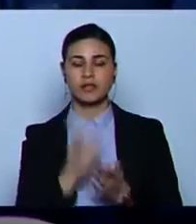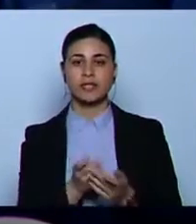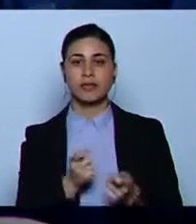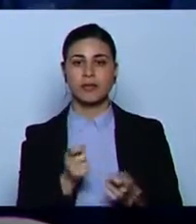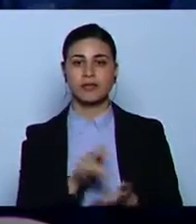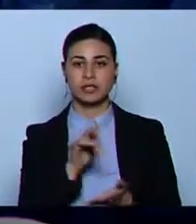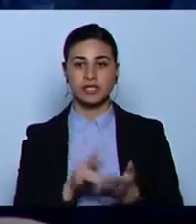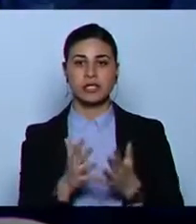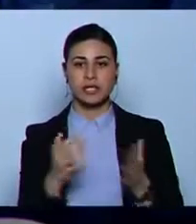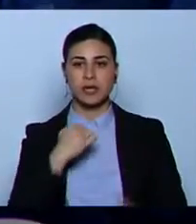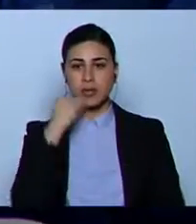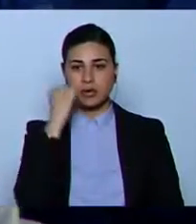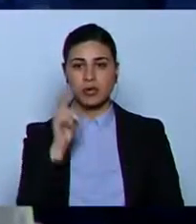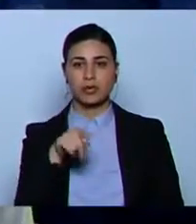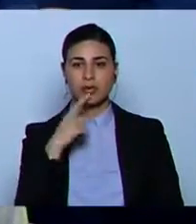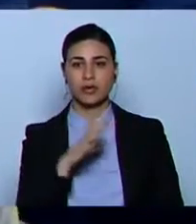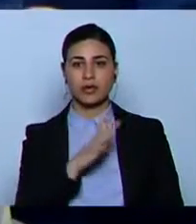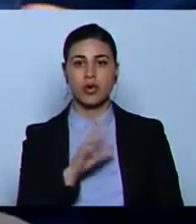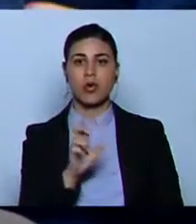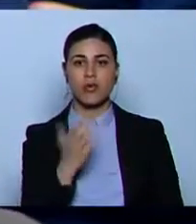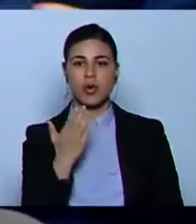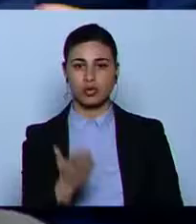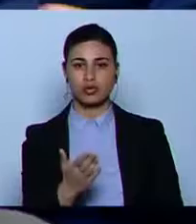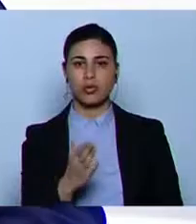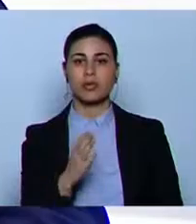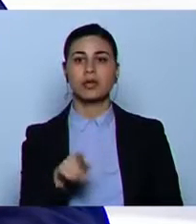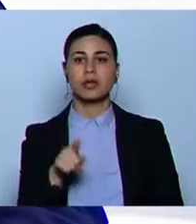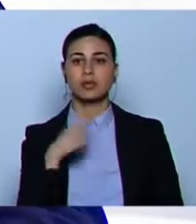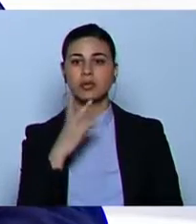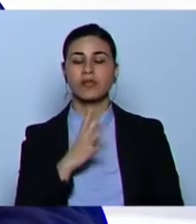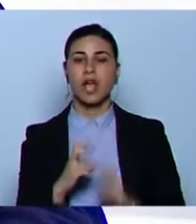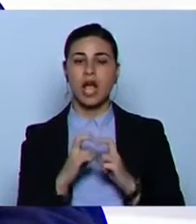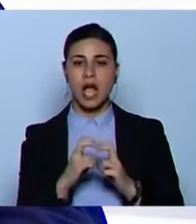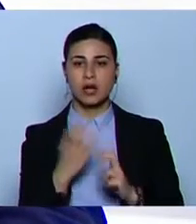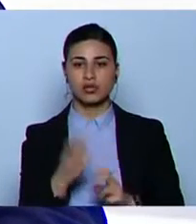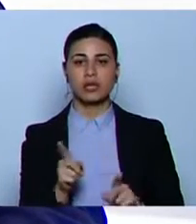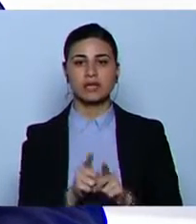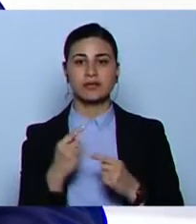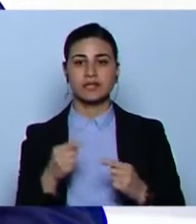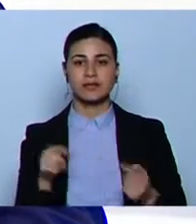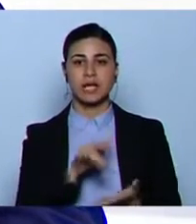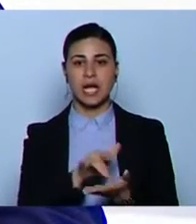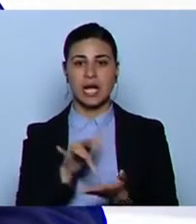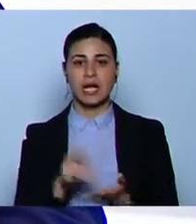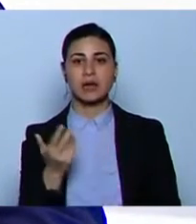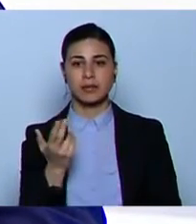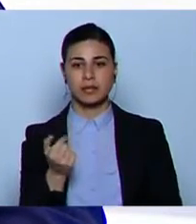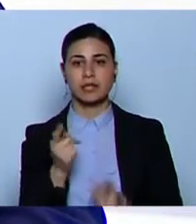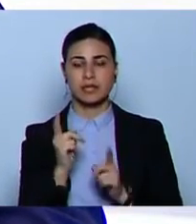ქალაქი. დიდი მადლობა, ბატონდათ, რო ახსენეთ ბორჯომი, ვახსენოთ ხაშური და ვახსენოთ ასევე სხვა ქალაქები.